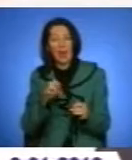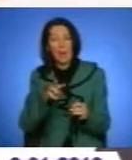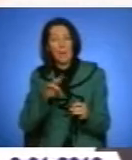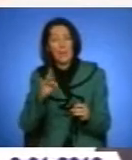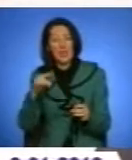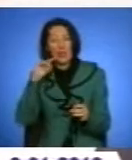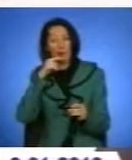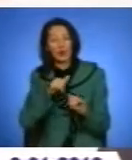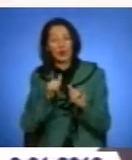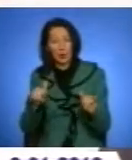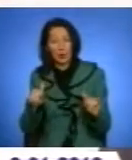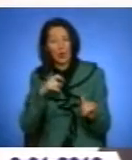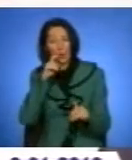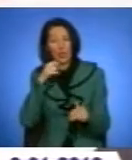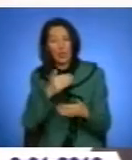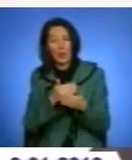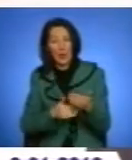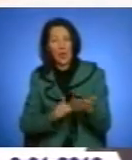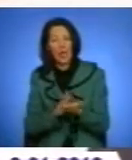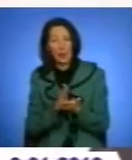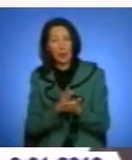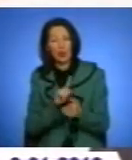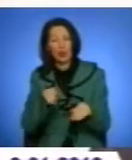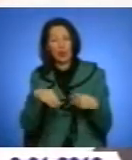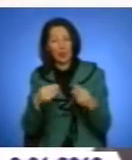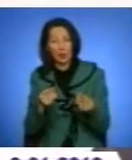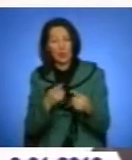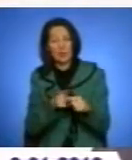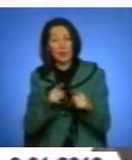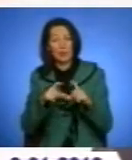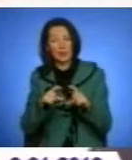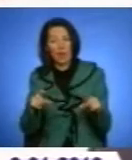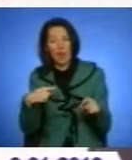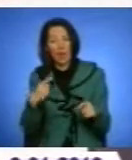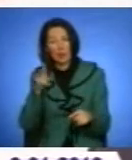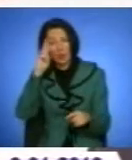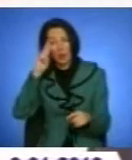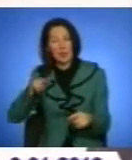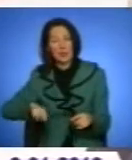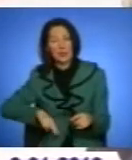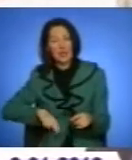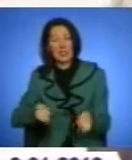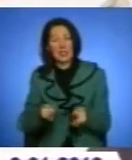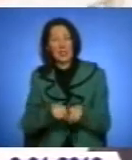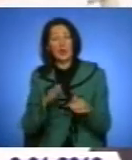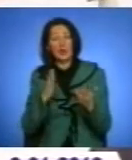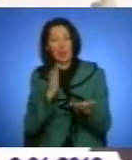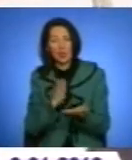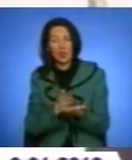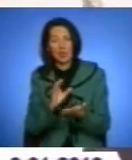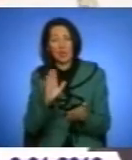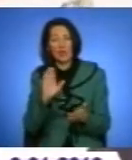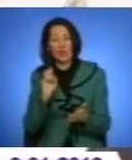Перелік адміністративних послуг, що надаються структурні підрозділи обласної адміністрації, також розміщено на